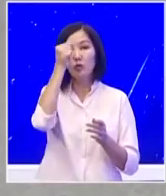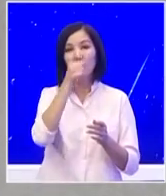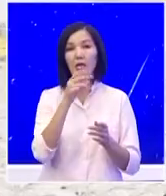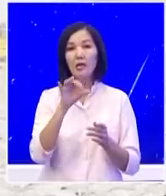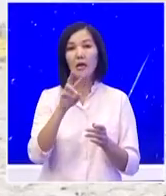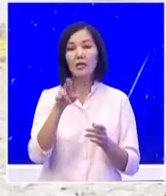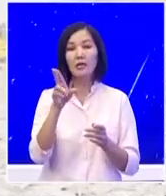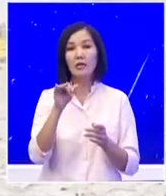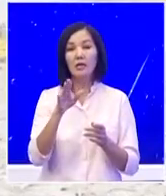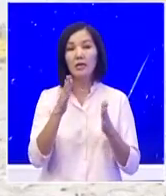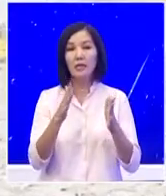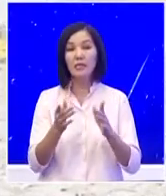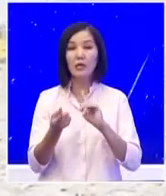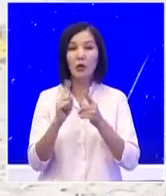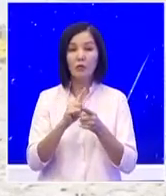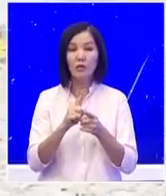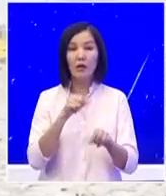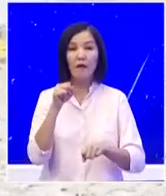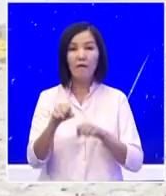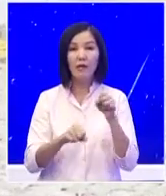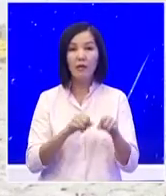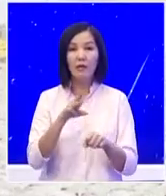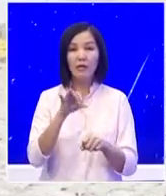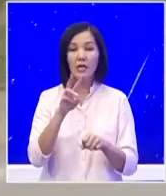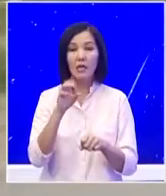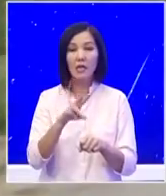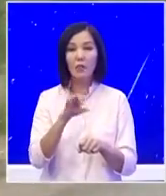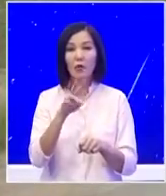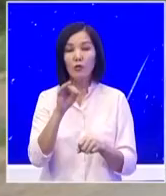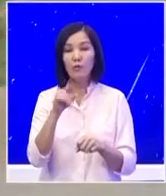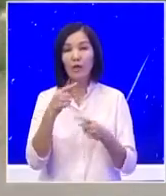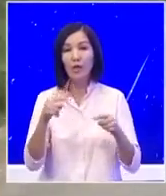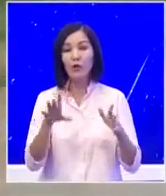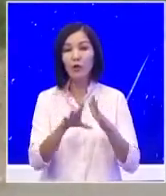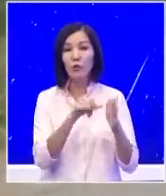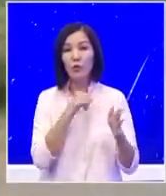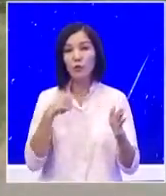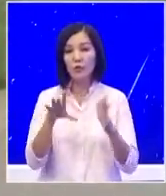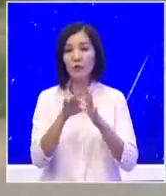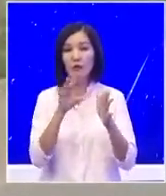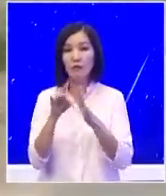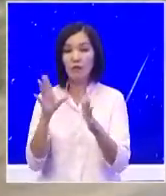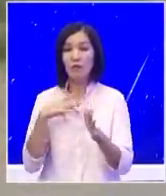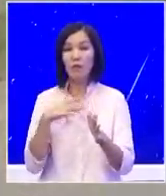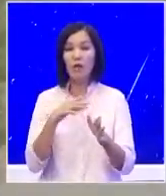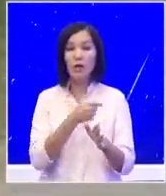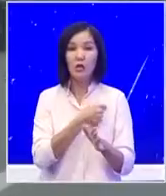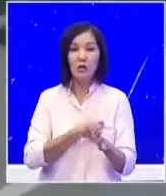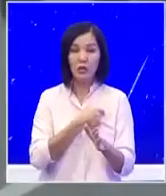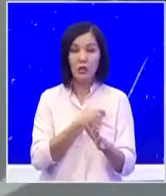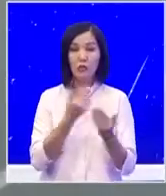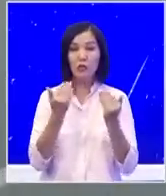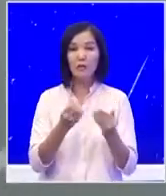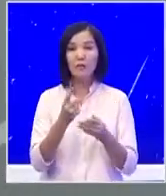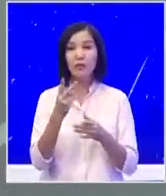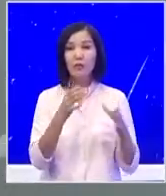андерлер кезеңіне өтеді. Сол уақытта олар велоспорттың трек, тас жол, маутинбайк сияқты түрлерін таңдайтын болады. Осы бойынша жаттықтырушылар да оларды